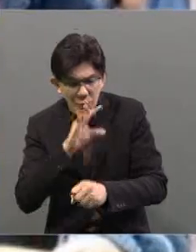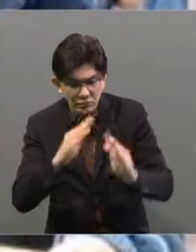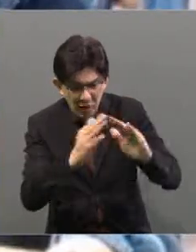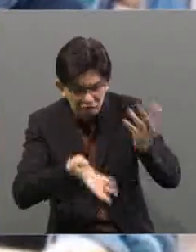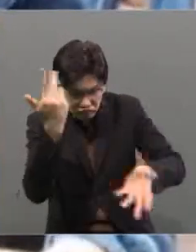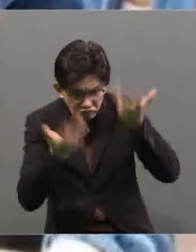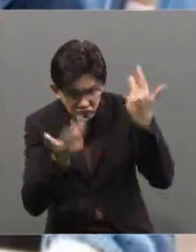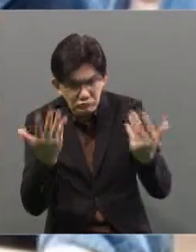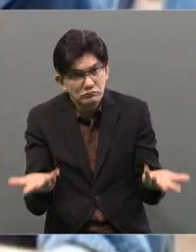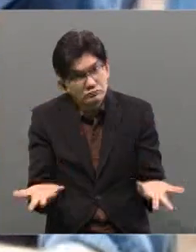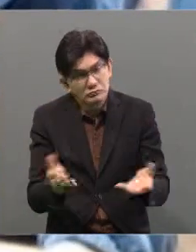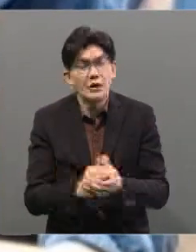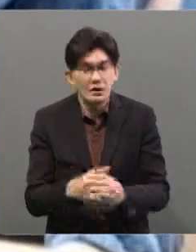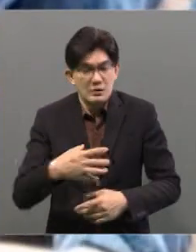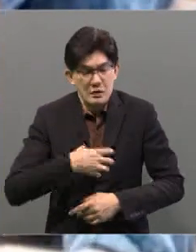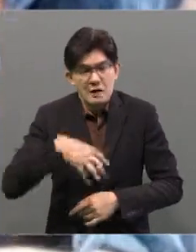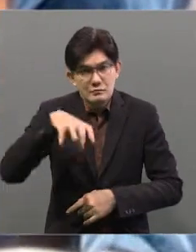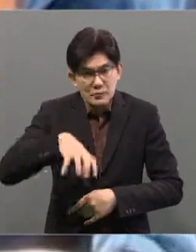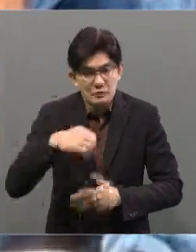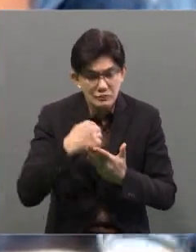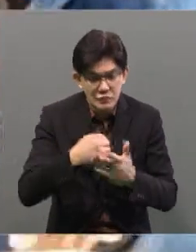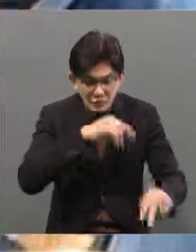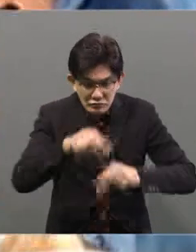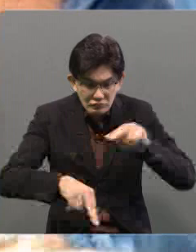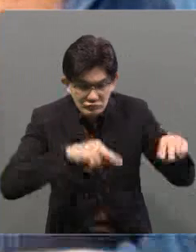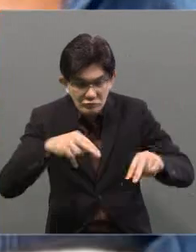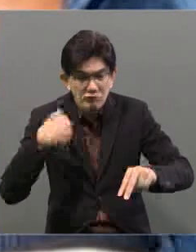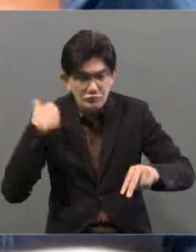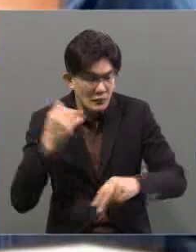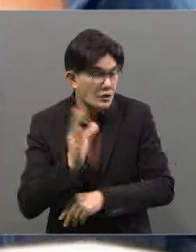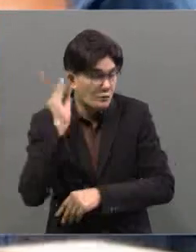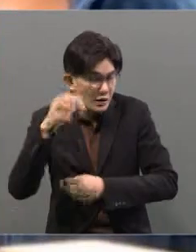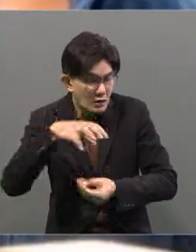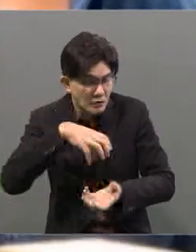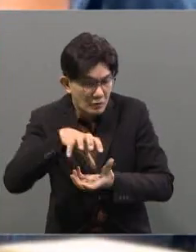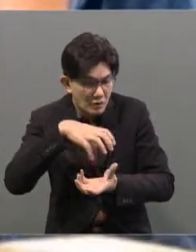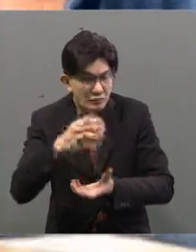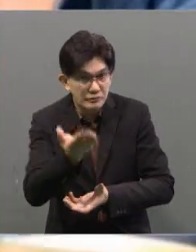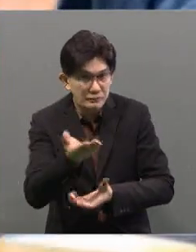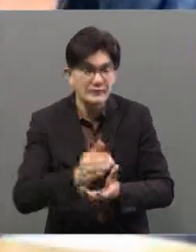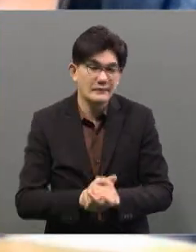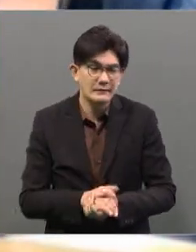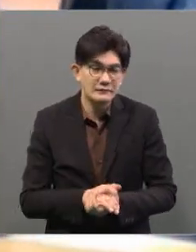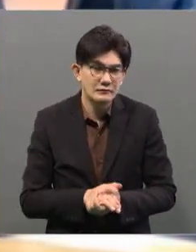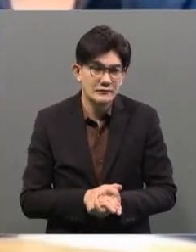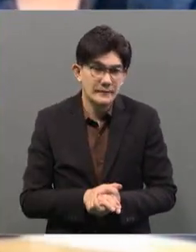มันคือบ้านเขาก็เลยอยากให้หน่วยงานที่เกี่ยวข้องเนี่ยเข้ามาดูแลด้วยลองฟังเสียงชาวบ้านบางช่วงบางตอนครับ